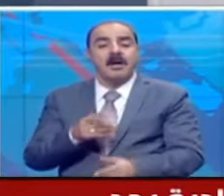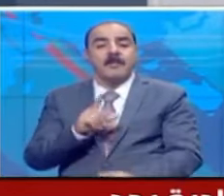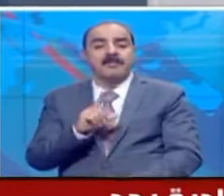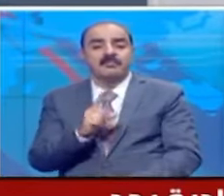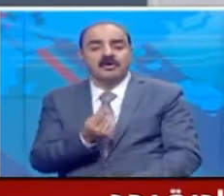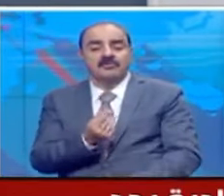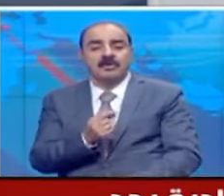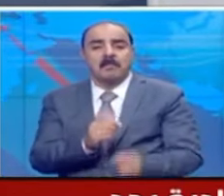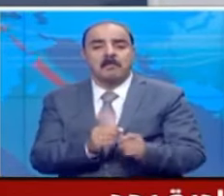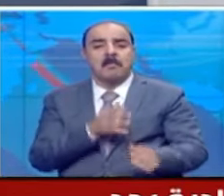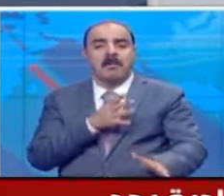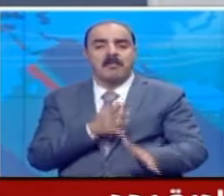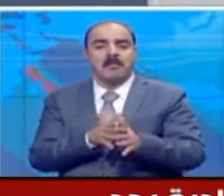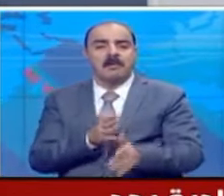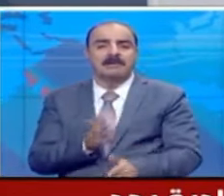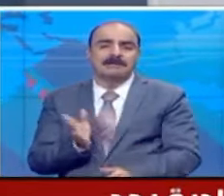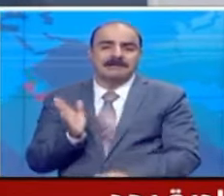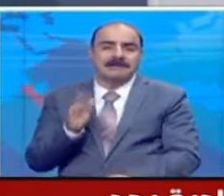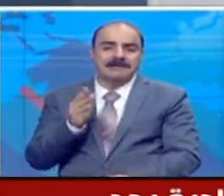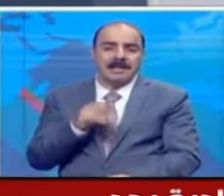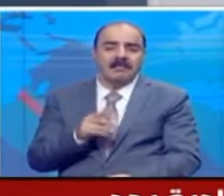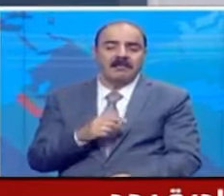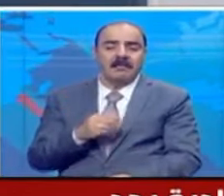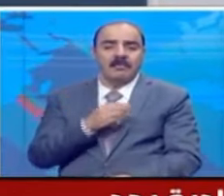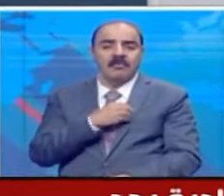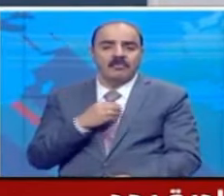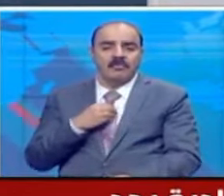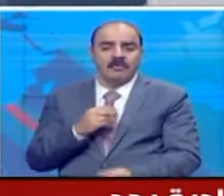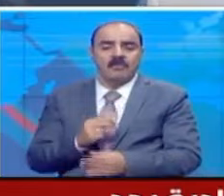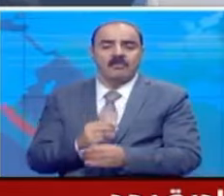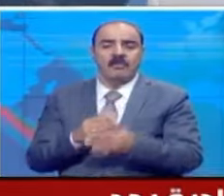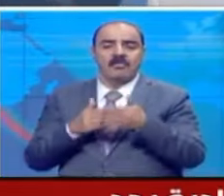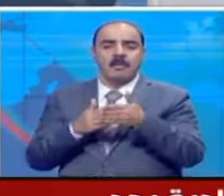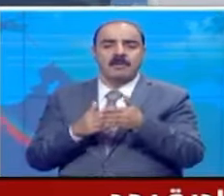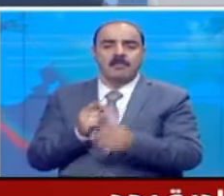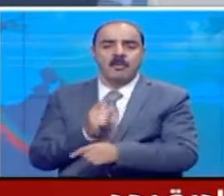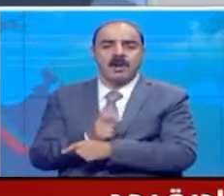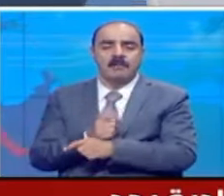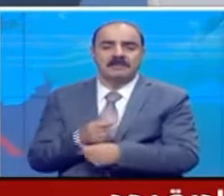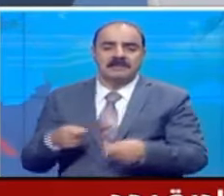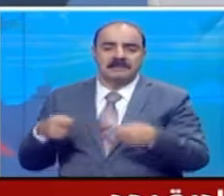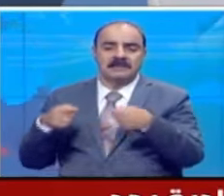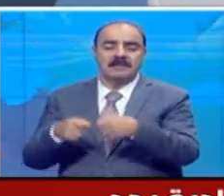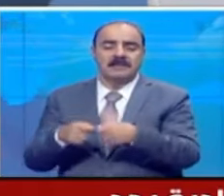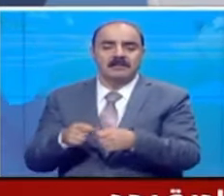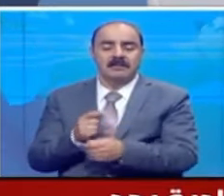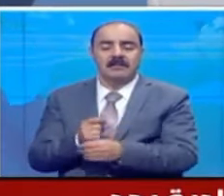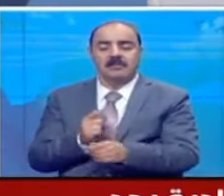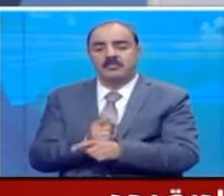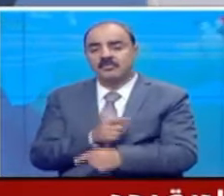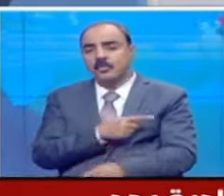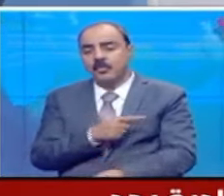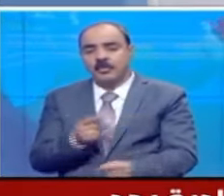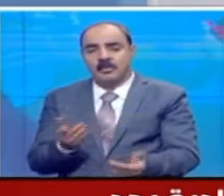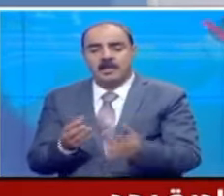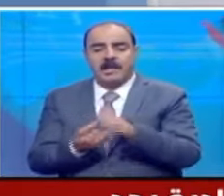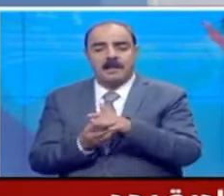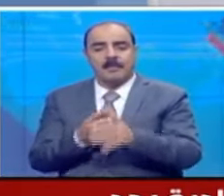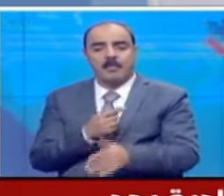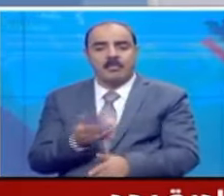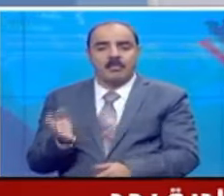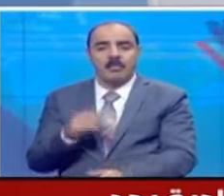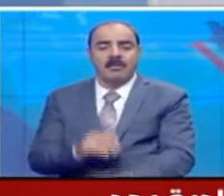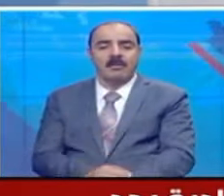تخصيص 15 مليار جنيه وزيادات إضافية للأطباء والتمريض والمعلمين وأعضاء هيئة التدريس بالجامعات،